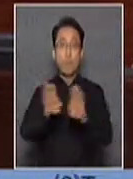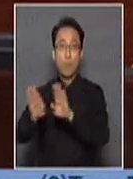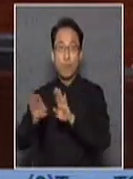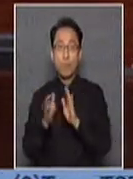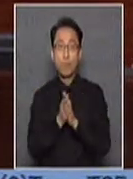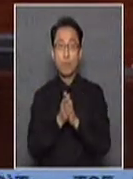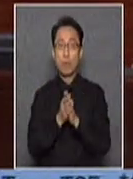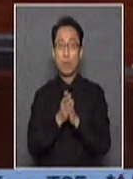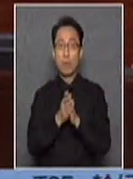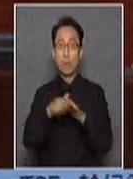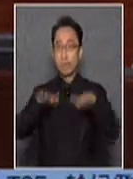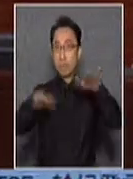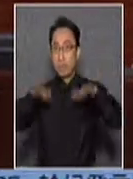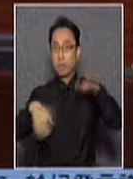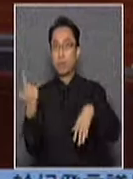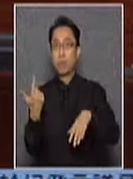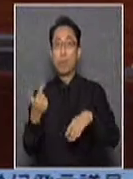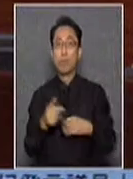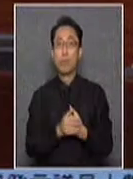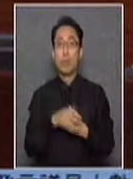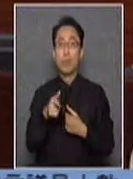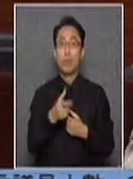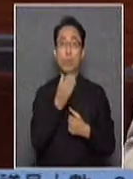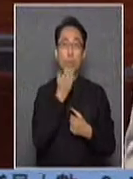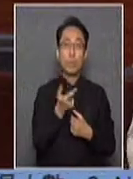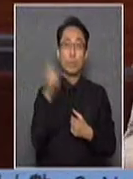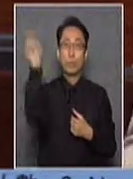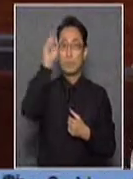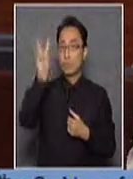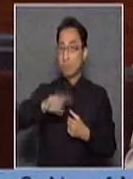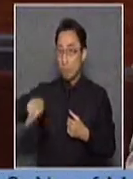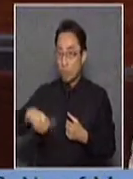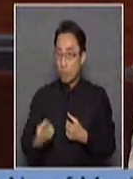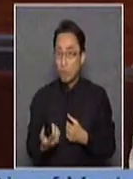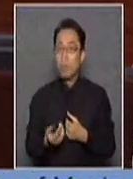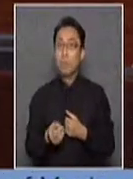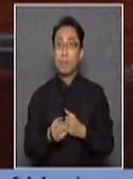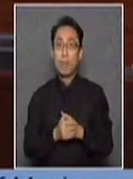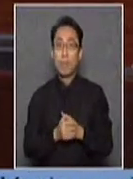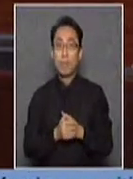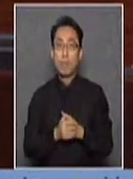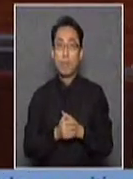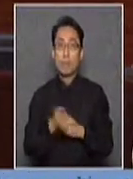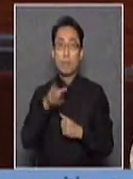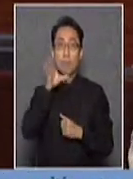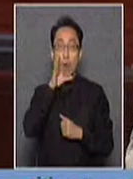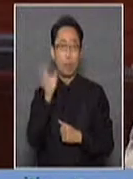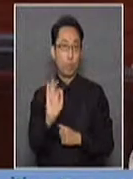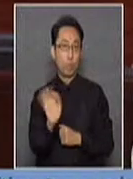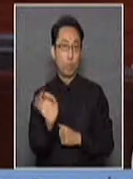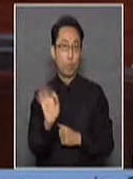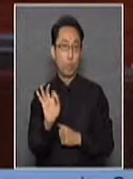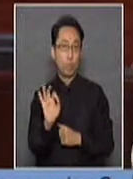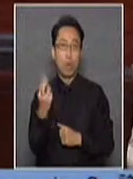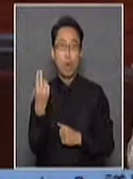差更加係大嘅。譬如東涌天水圍呢一啲咧，係冇呢一個嘅即係小巴嘅，冇綠線，